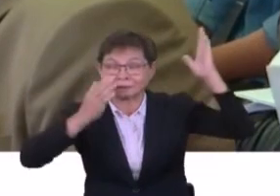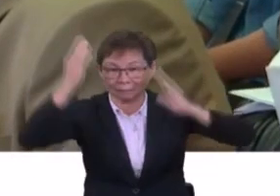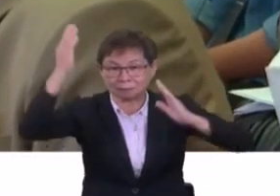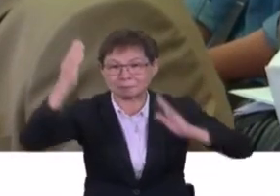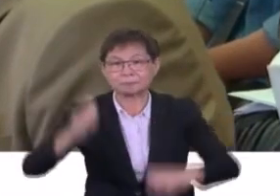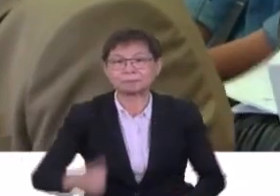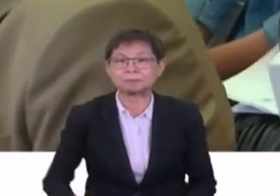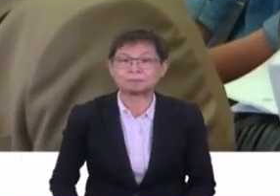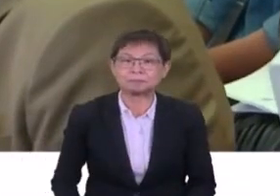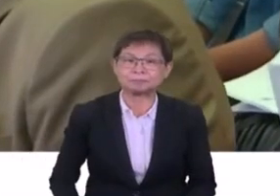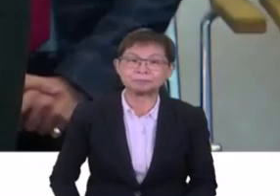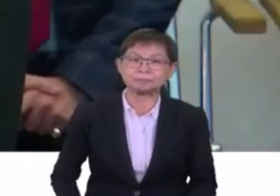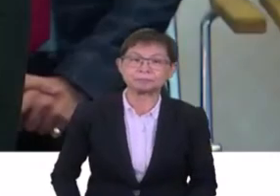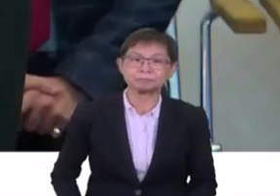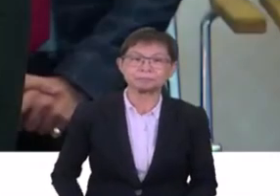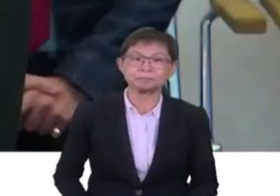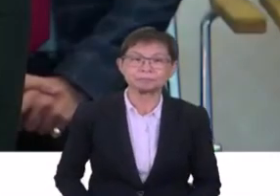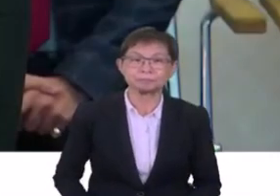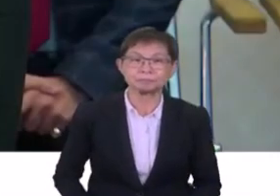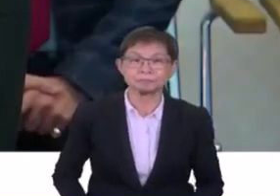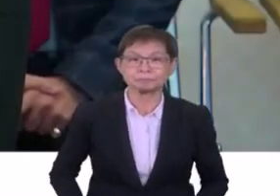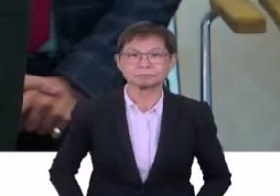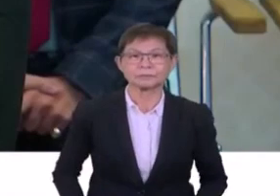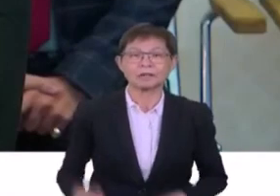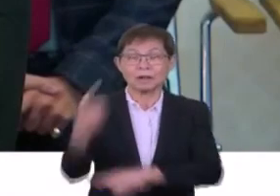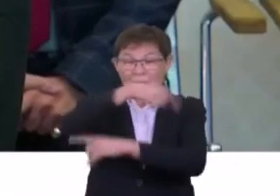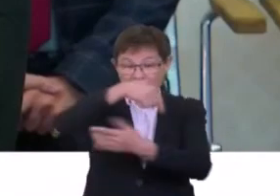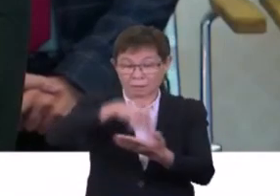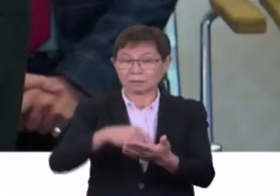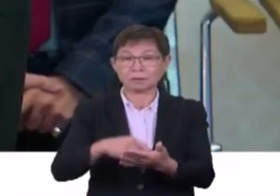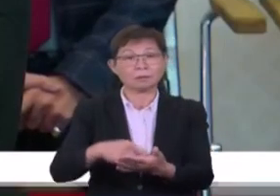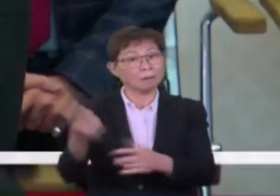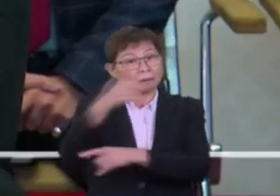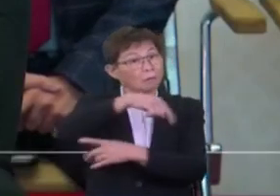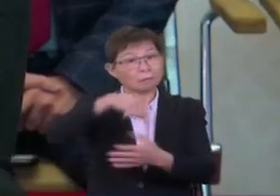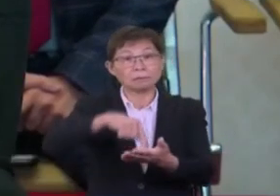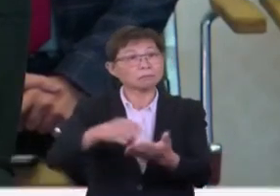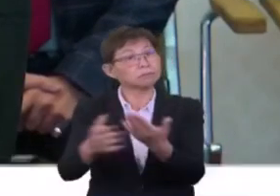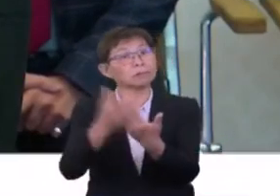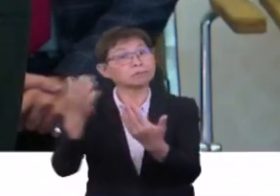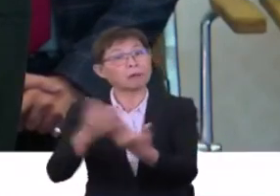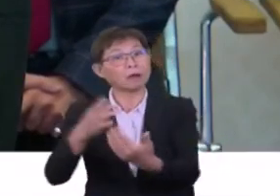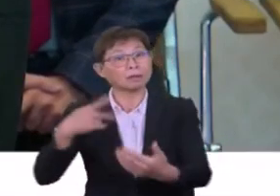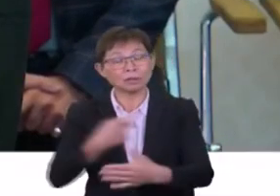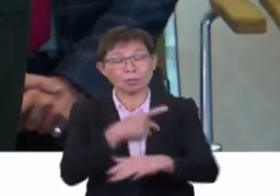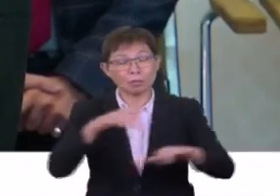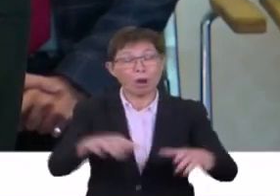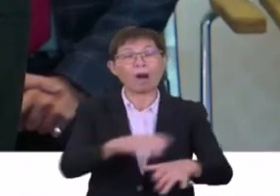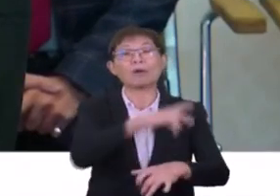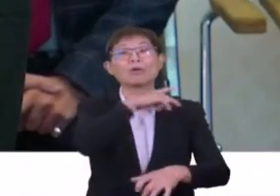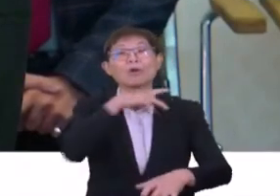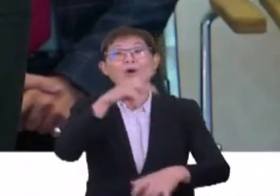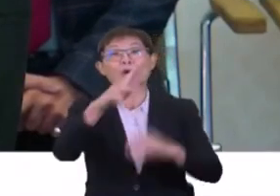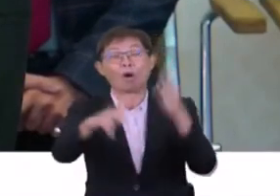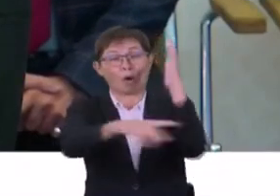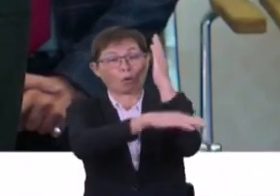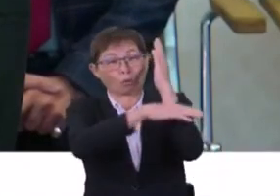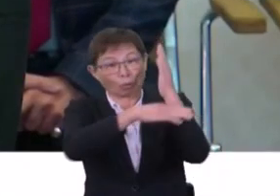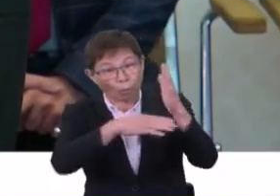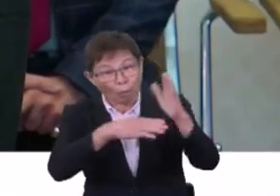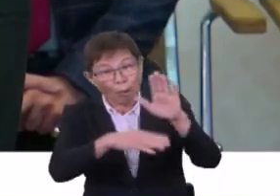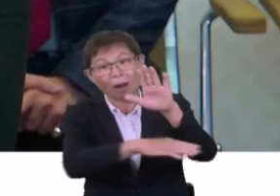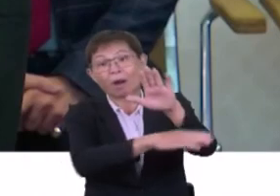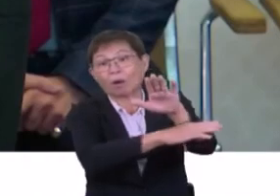e-learning Hai jadi kayak gini kita tak susah lagi Nah Enggak dagang korban diam mungkin dulunya